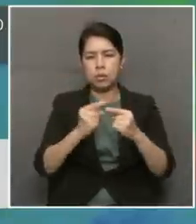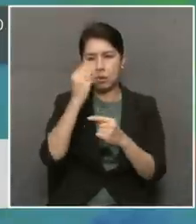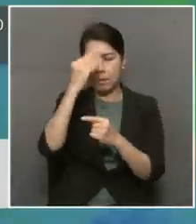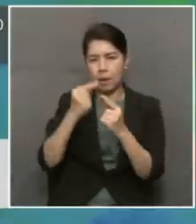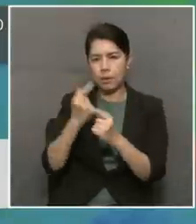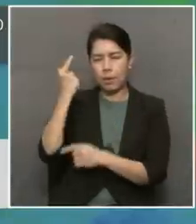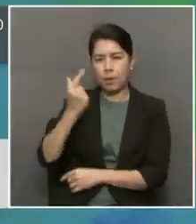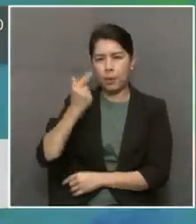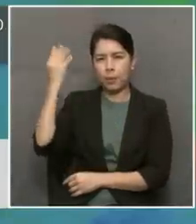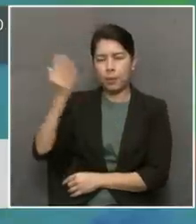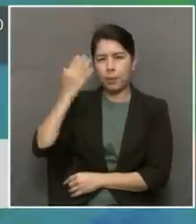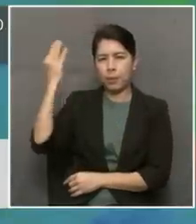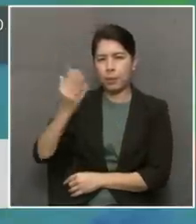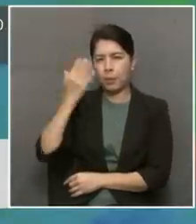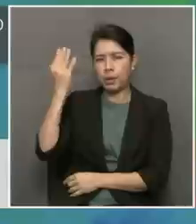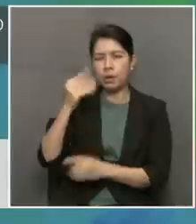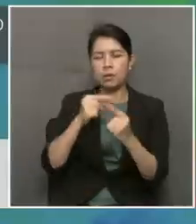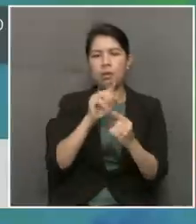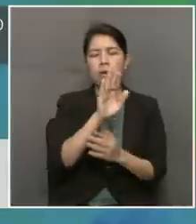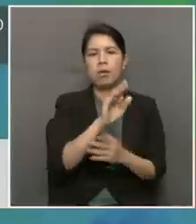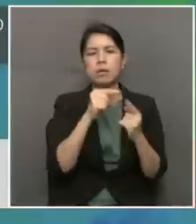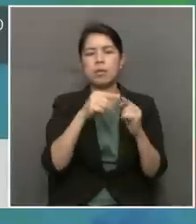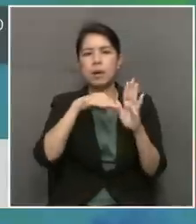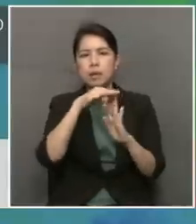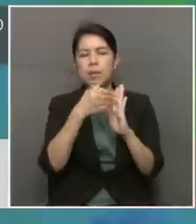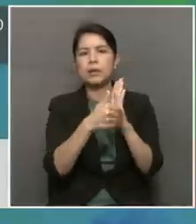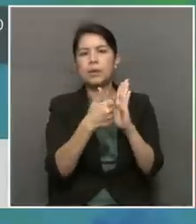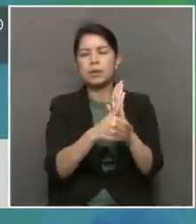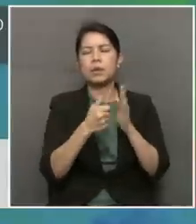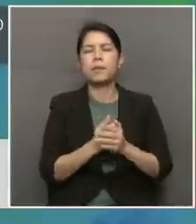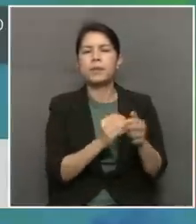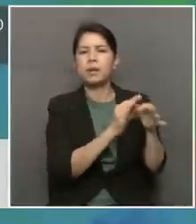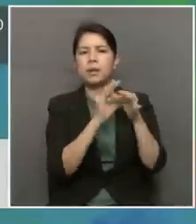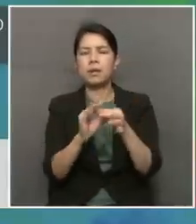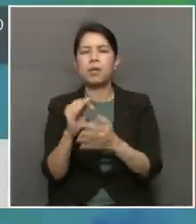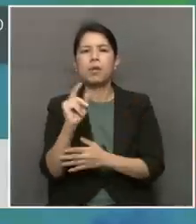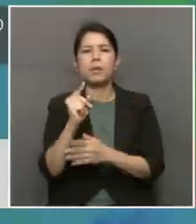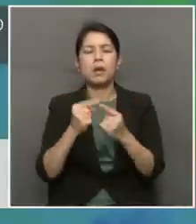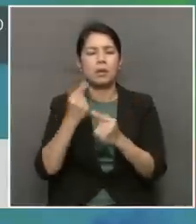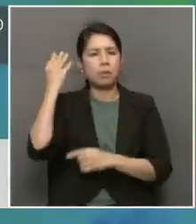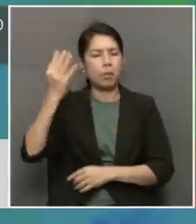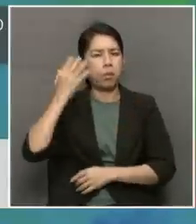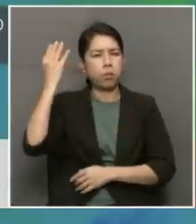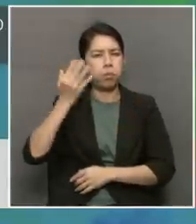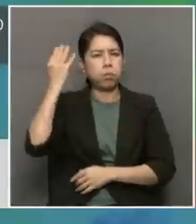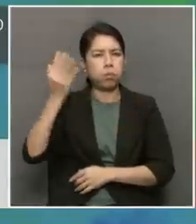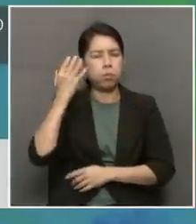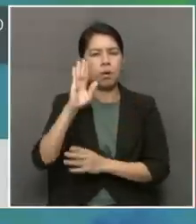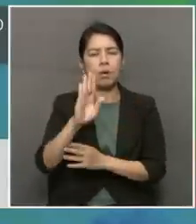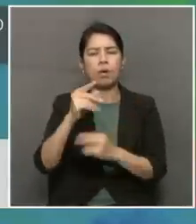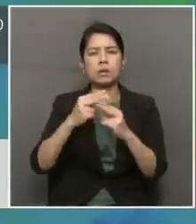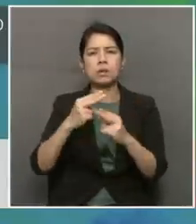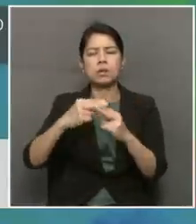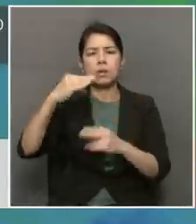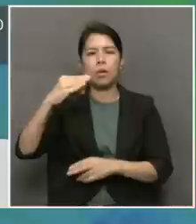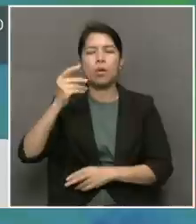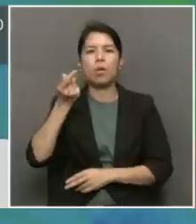เลื่อนเข้าไปพาดผ่านภาคเหนือและภาคตะวันออกเฉียงเหนือซึ่งมีปัจจัยจากอิทธิพลของพายุไต้ฝุ่นโคอินุที่มีผลกระทบ